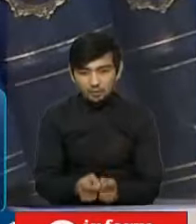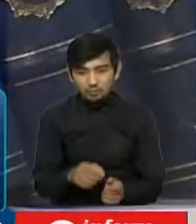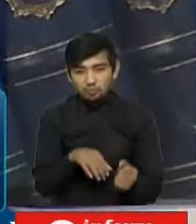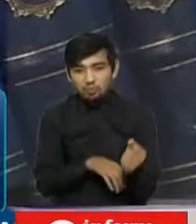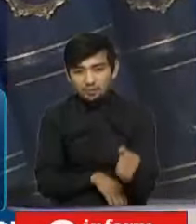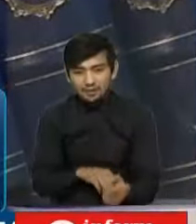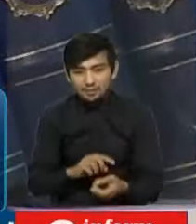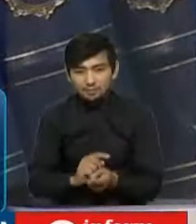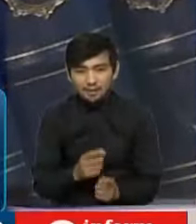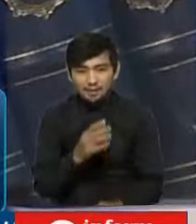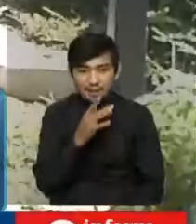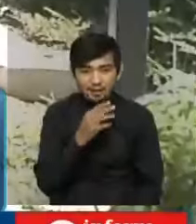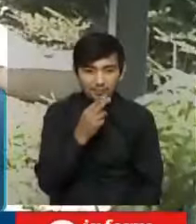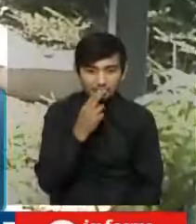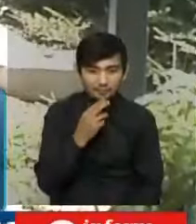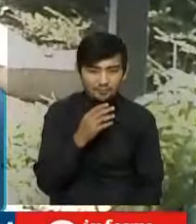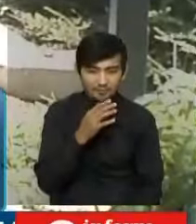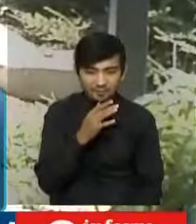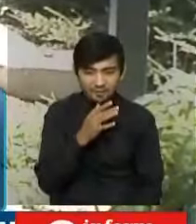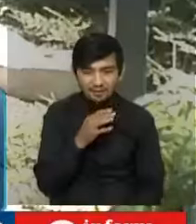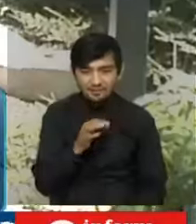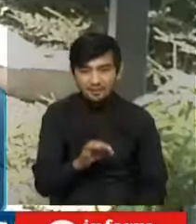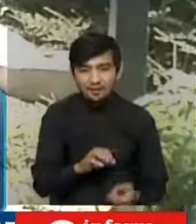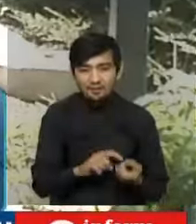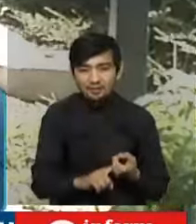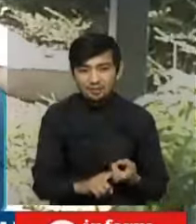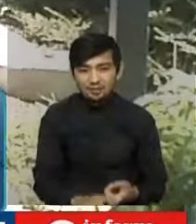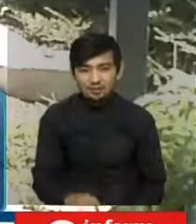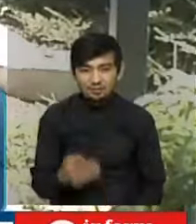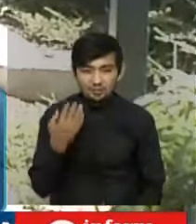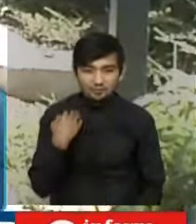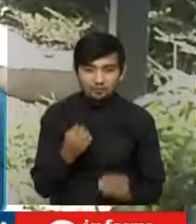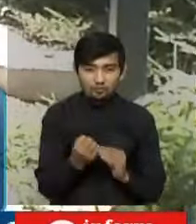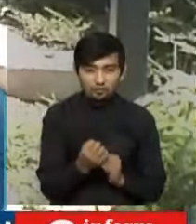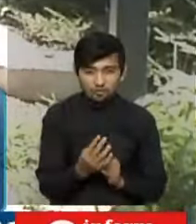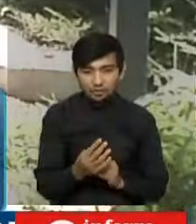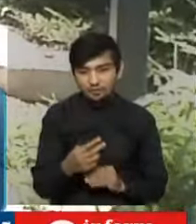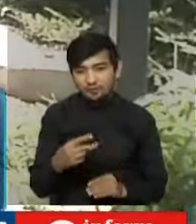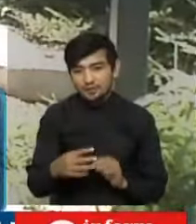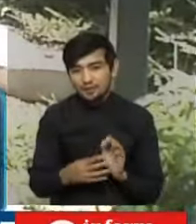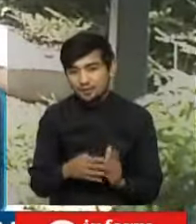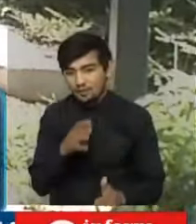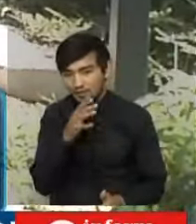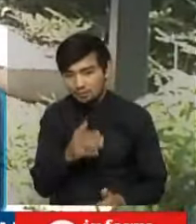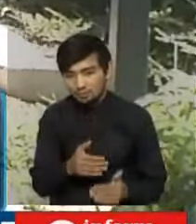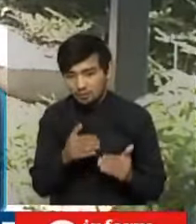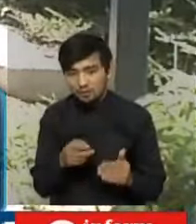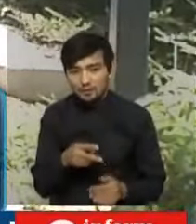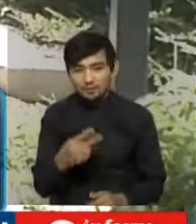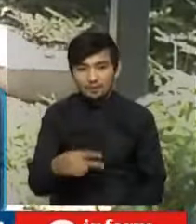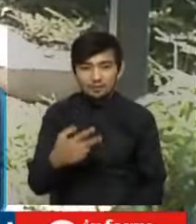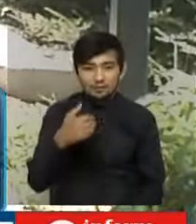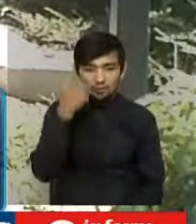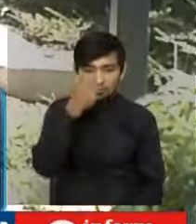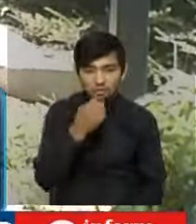изменения возрастного порога. Получается, раньше была методика 14-29 лет, а в 2023 году она уже